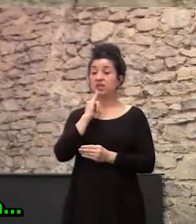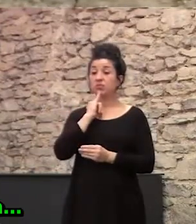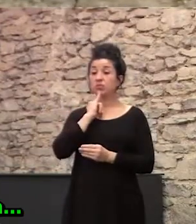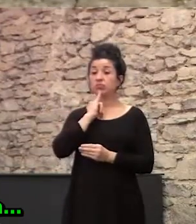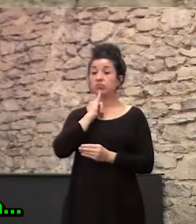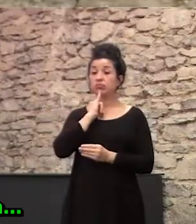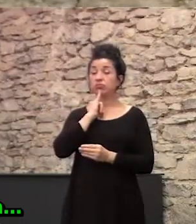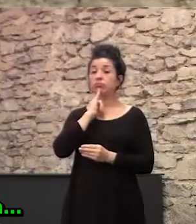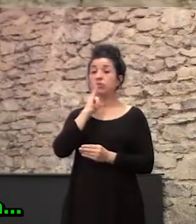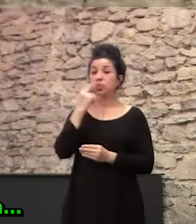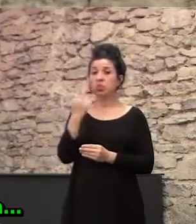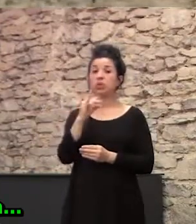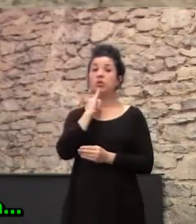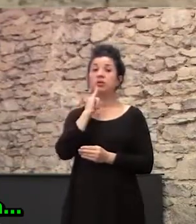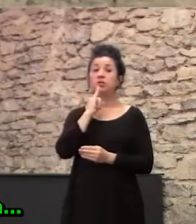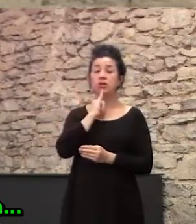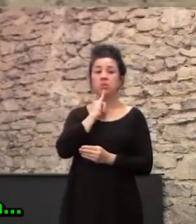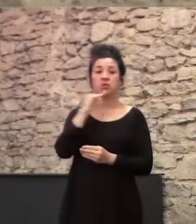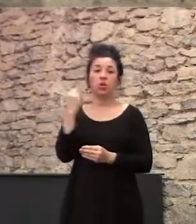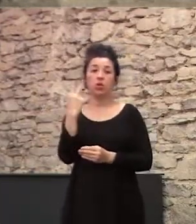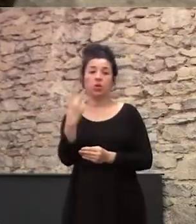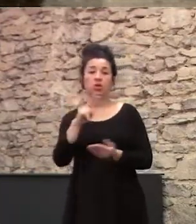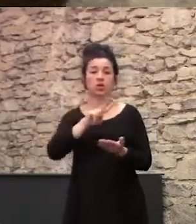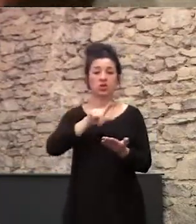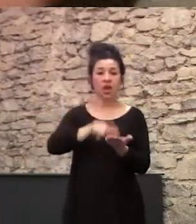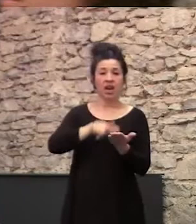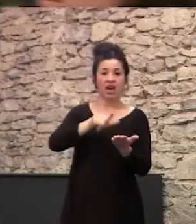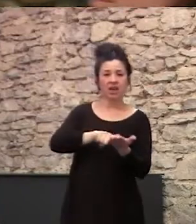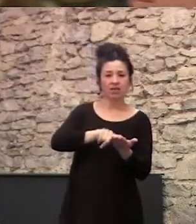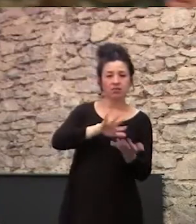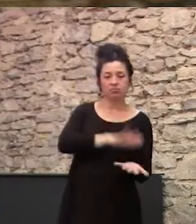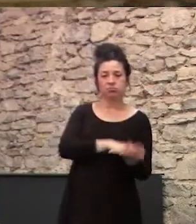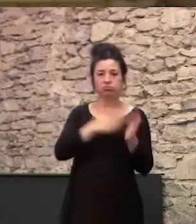Bai, era, oza, tresna berdina da, orduan zenbat eta